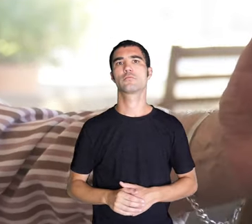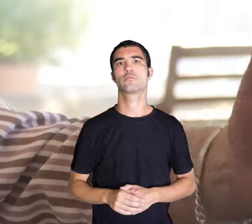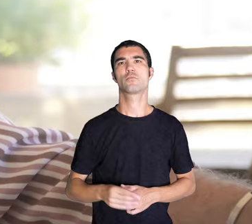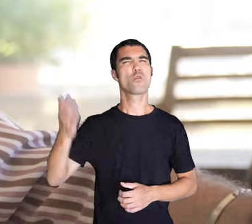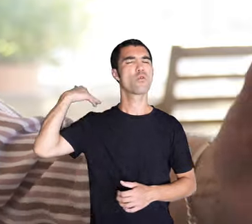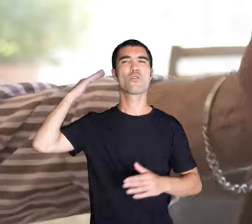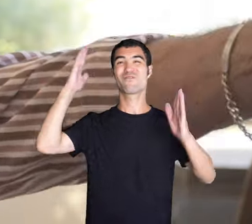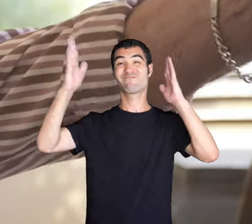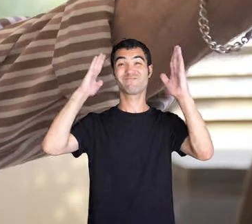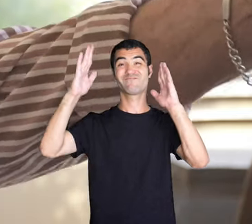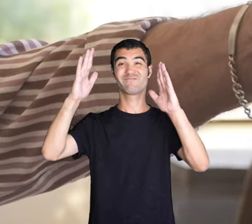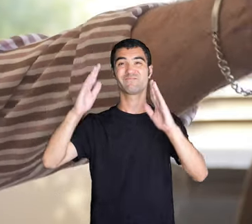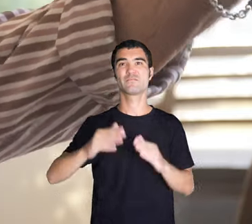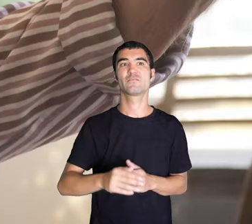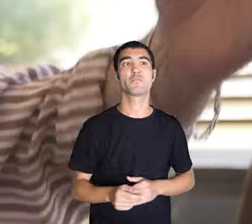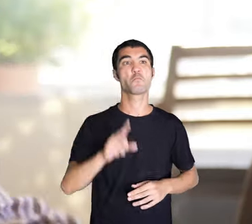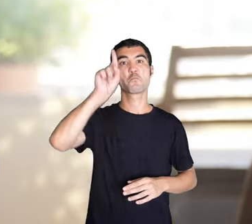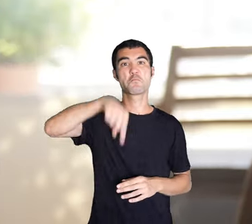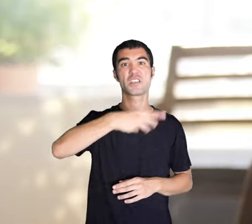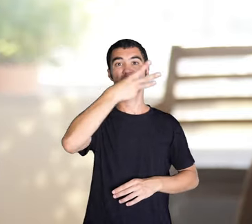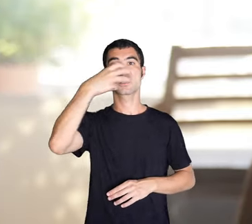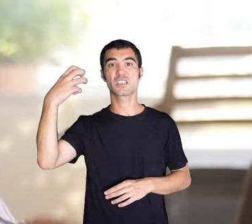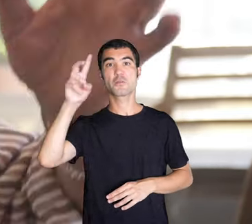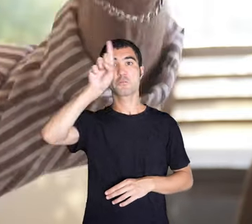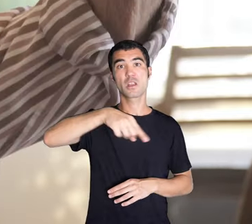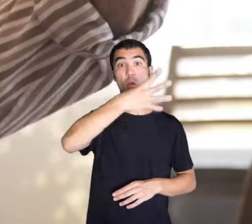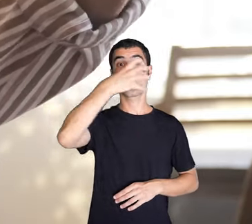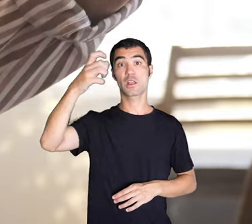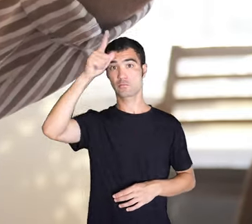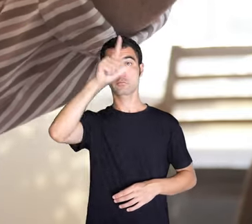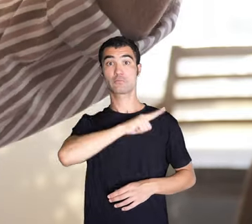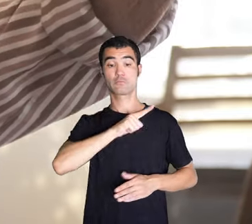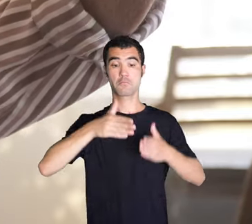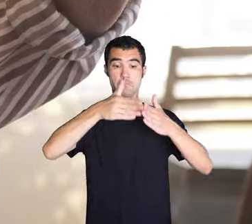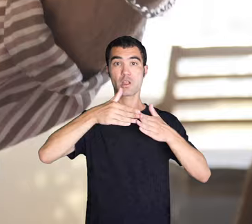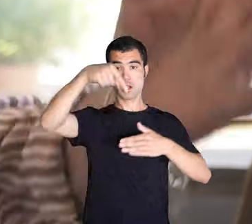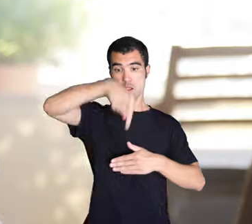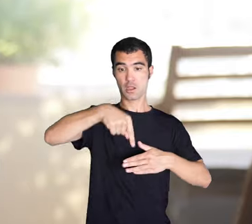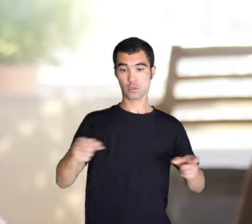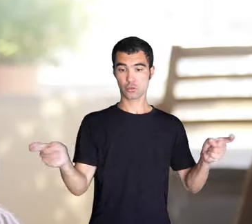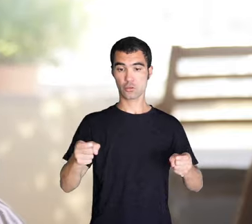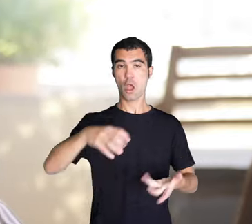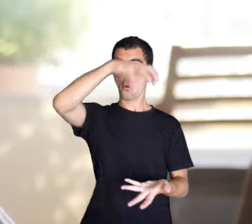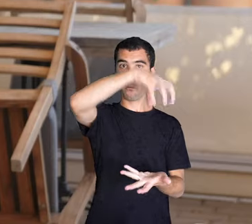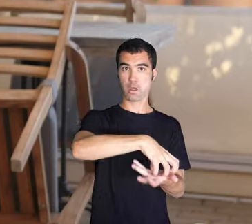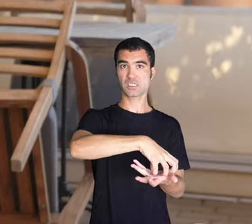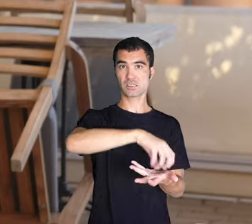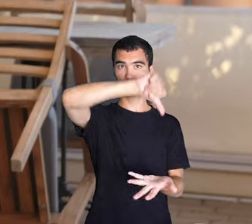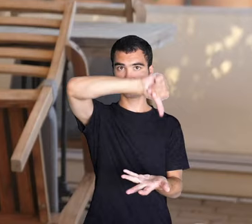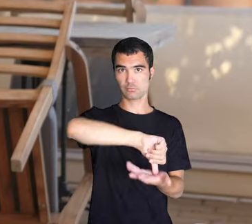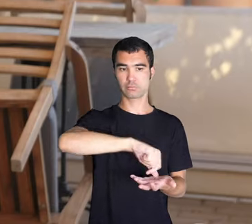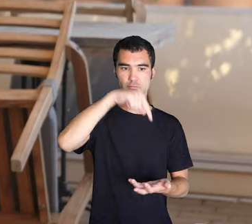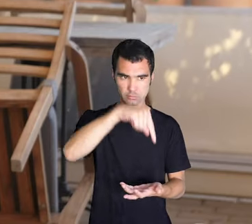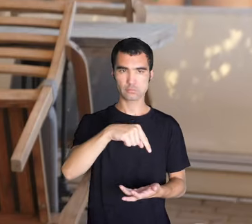un temps, hi havia també 1.300 o 1.400 marinos aquí a la base, i